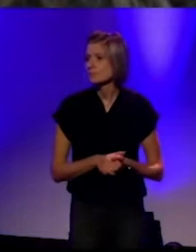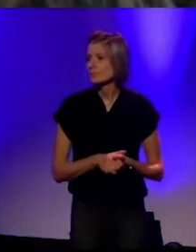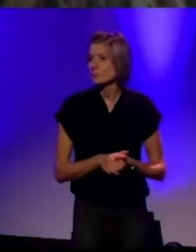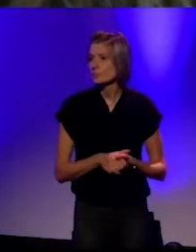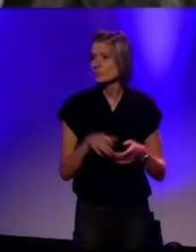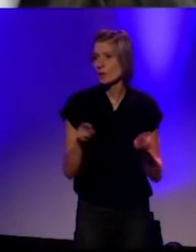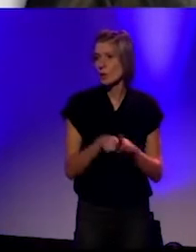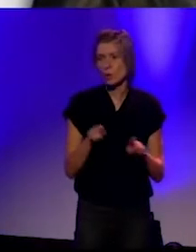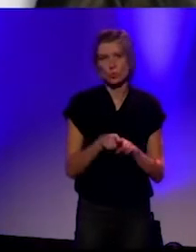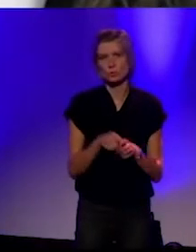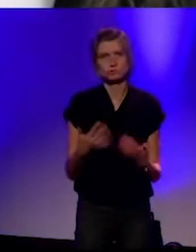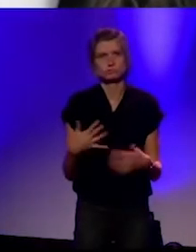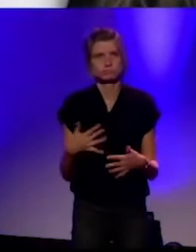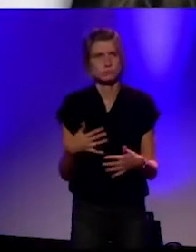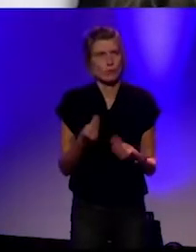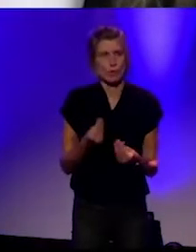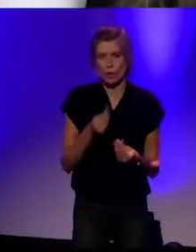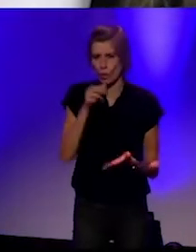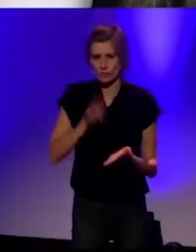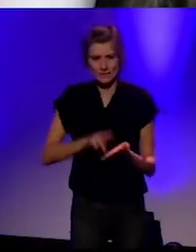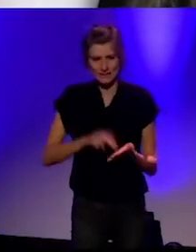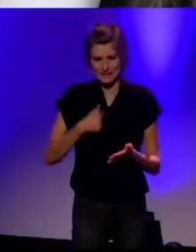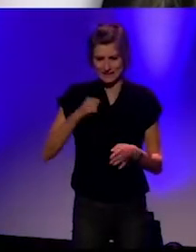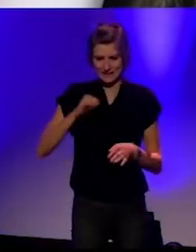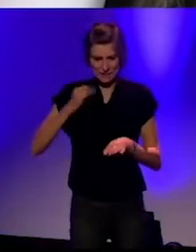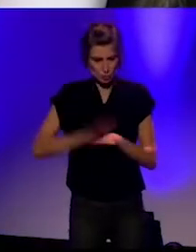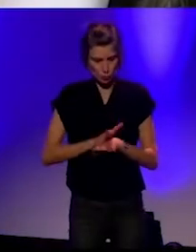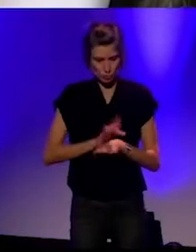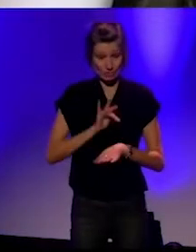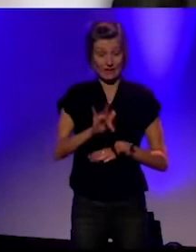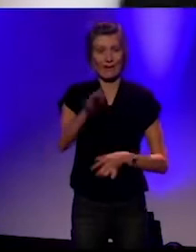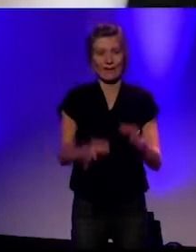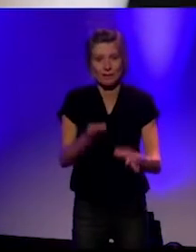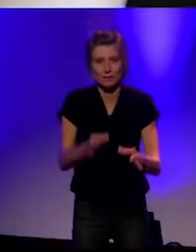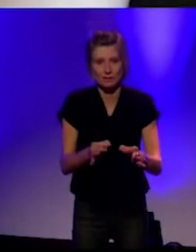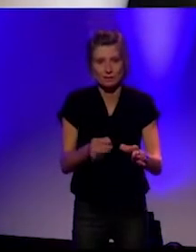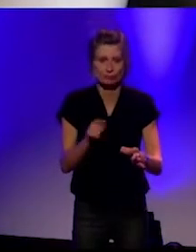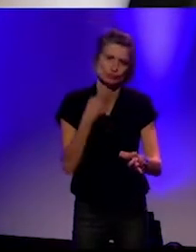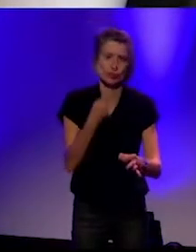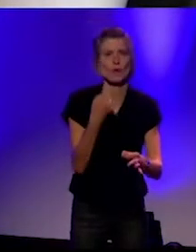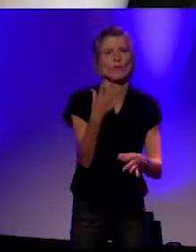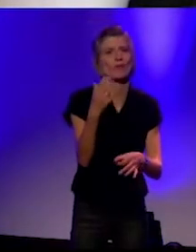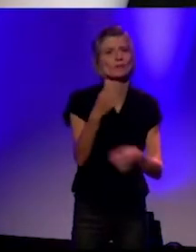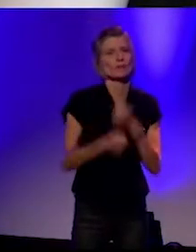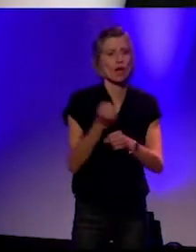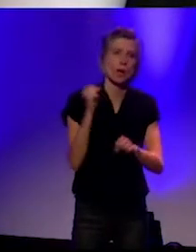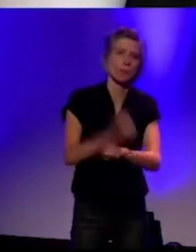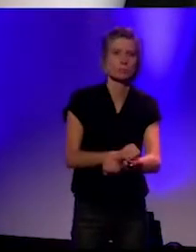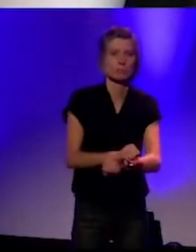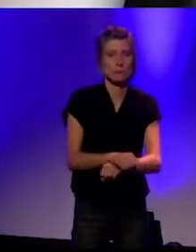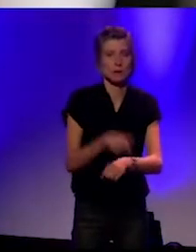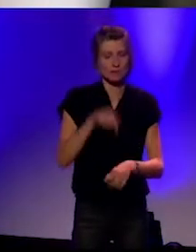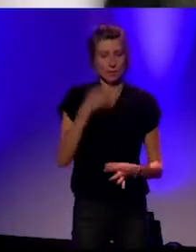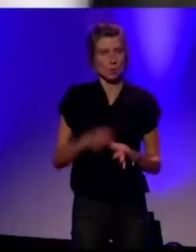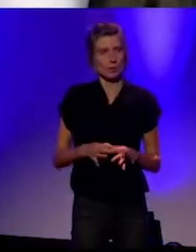van onzekerheid. Je doet iets, je komt bij de rechter en je krijgt 15 jaar, maar je hebt eigenlijk geen flauw idee op dat